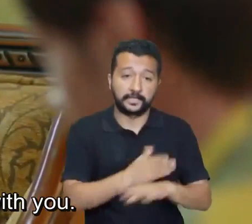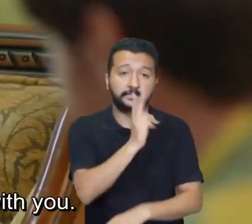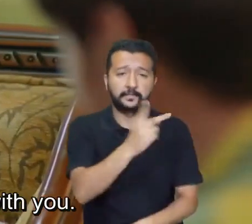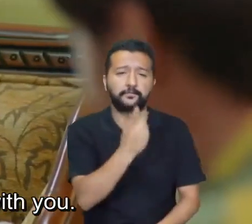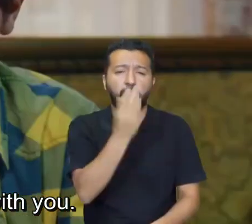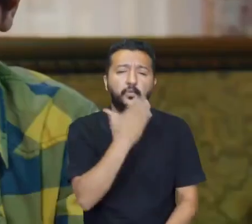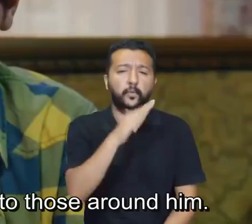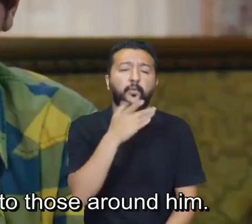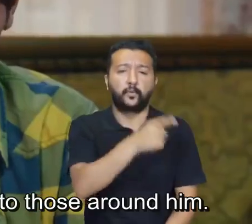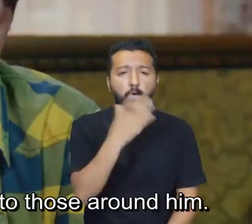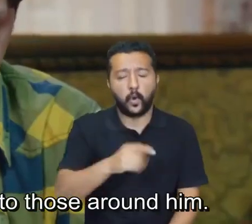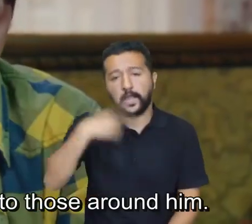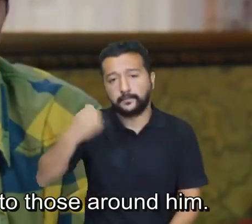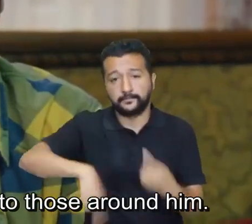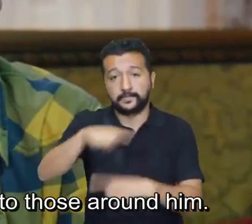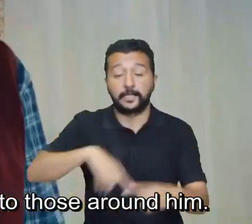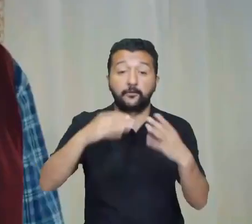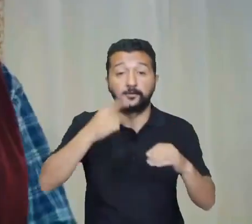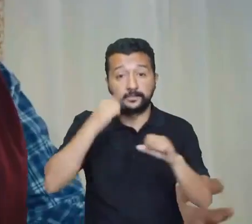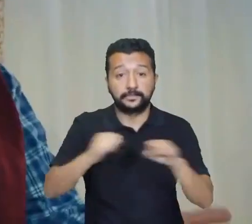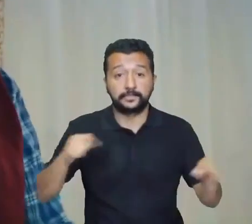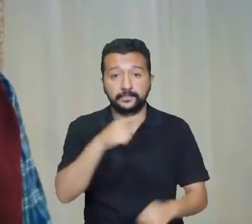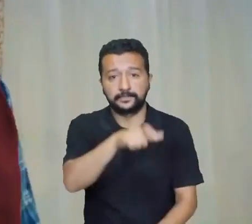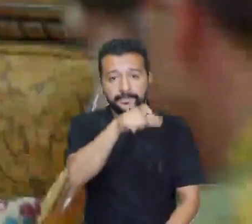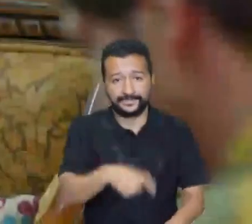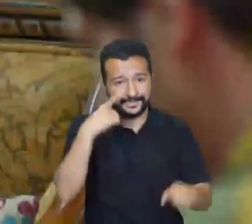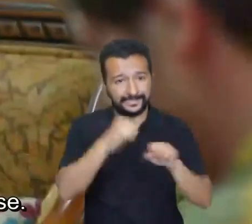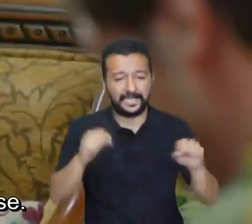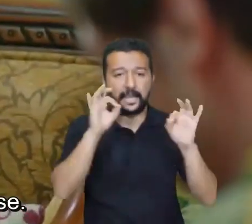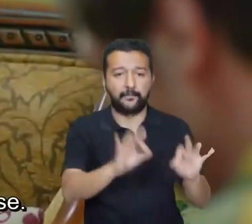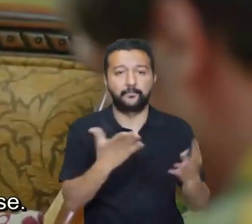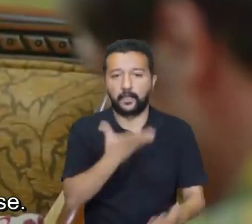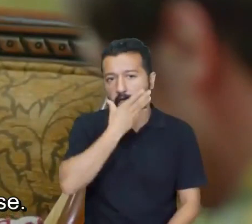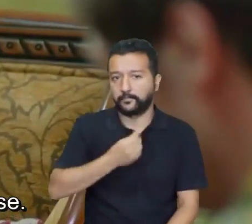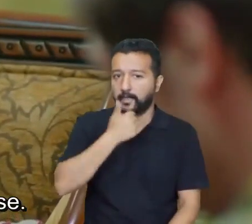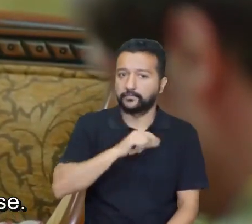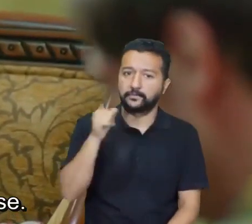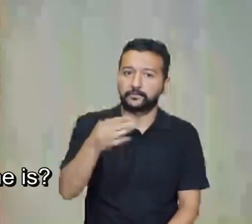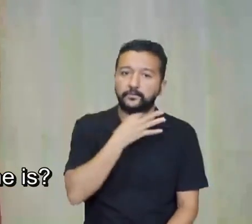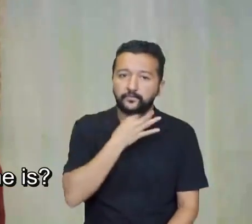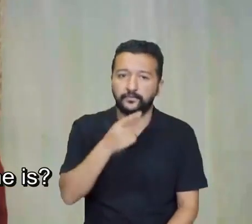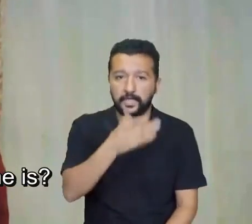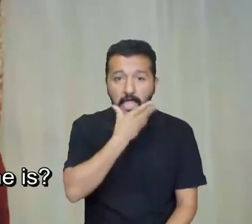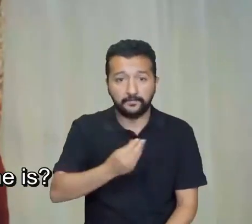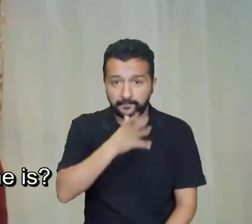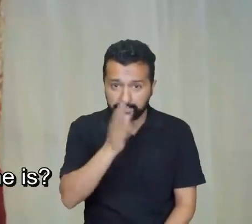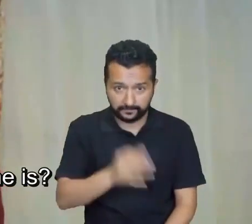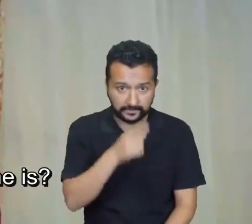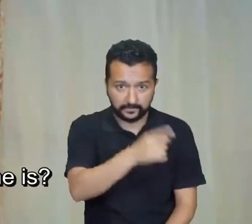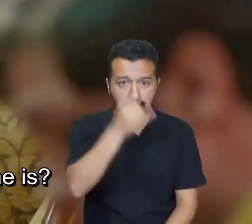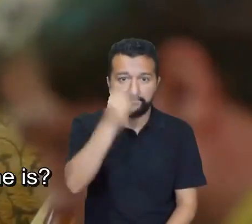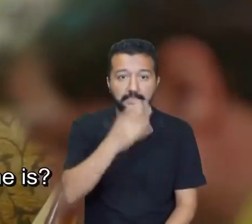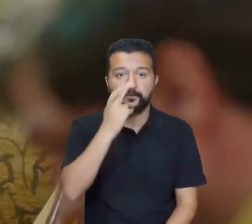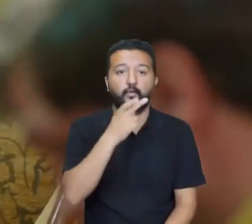sana bir şey olduğu yok. Olan hep etrafındakilere oluyor. Kımıl zararlısı. Abi ayıp oluyor ya lütfen. Sen ayıp nedir bilir misin?